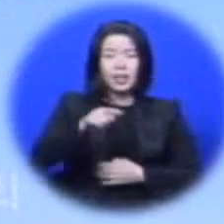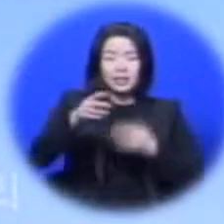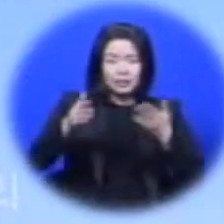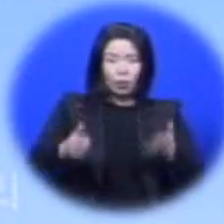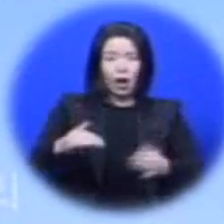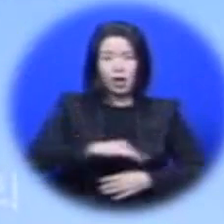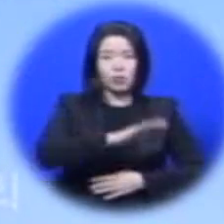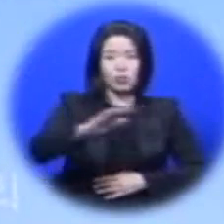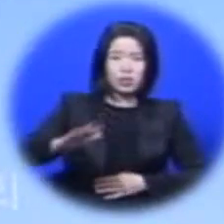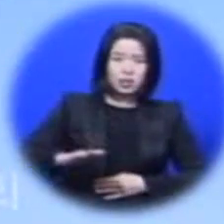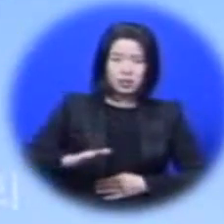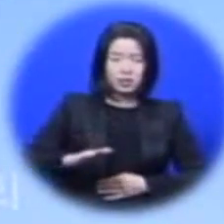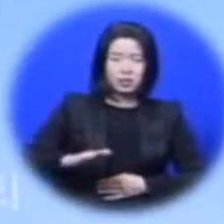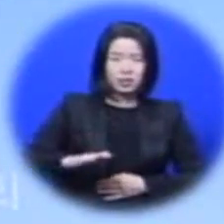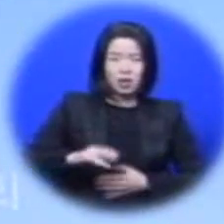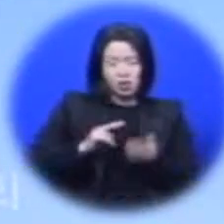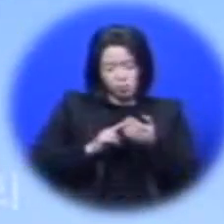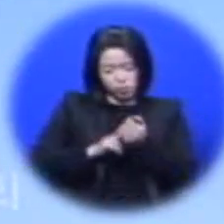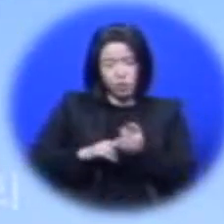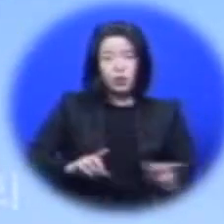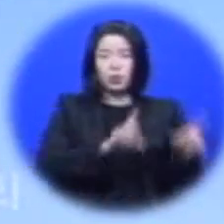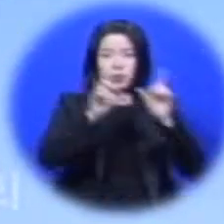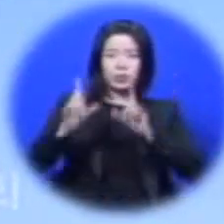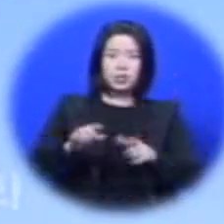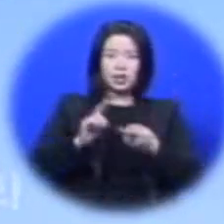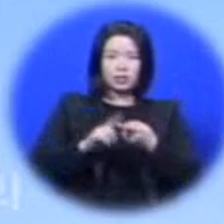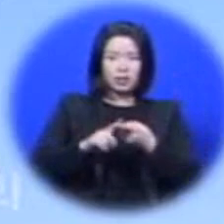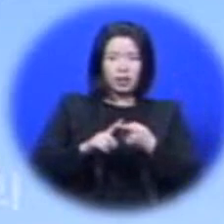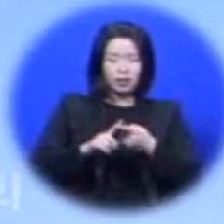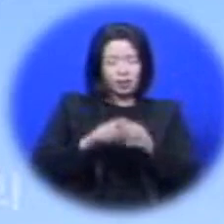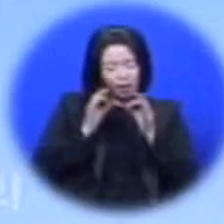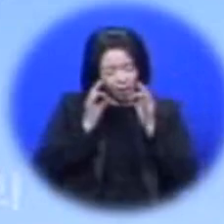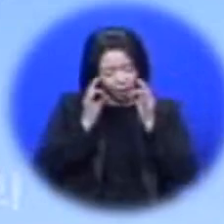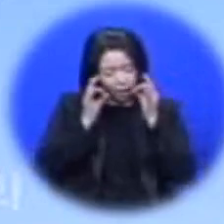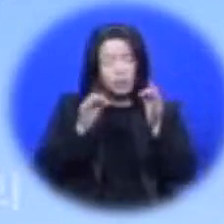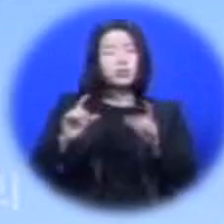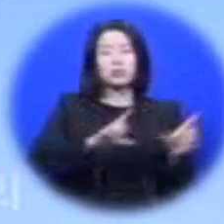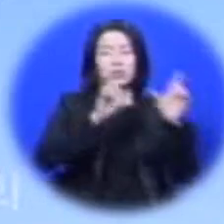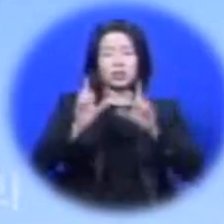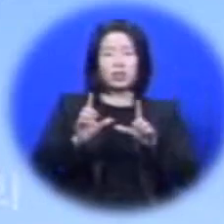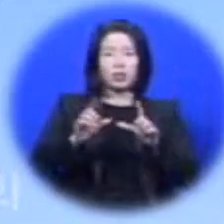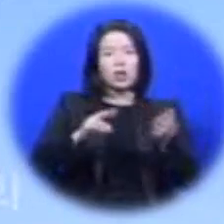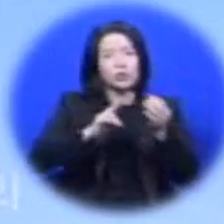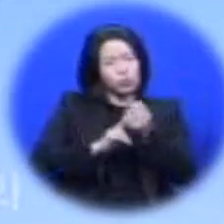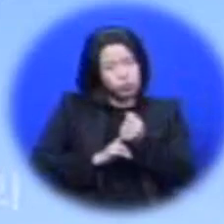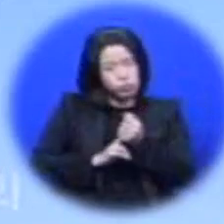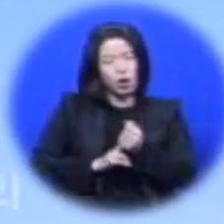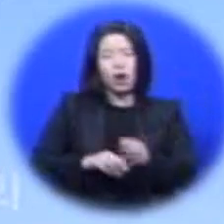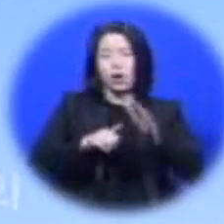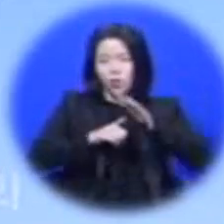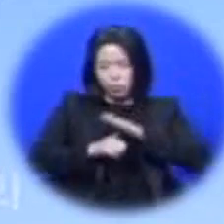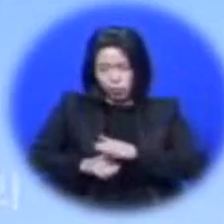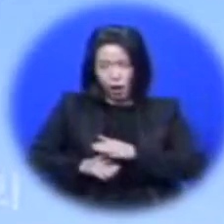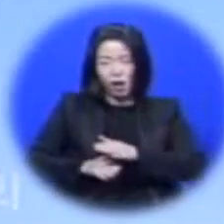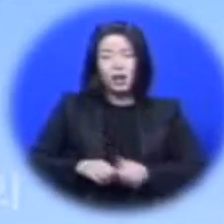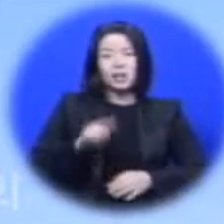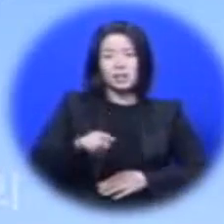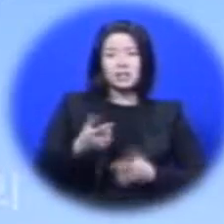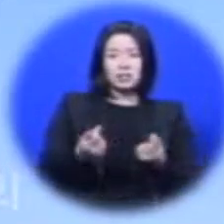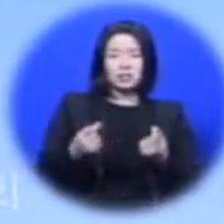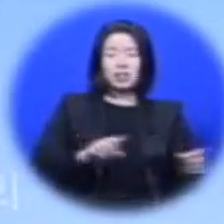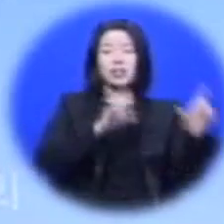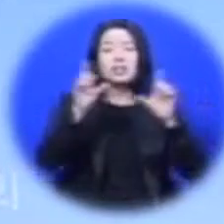그동안 우리는 숨기고 사는데 연연하고 살았어요. 숨기고 감추고 누르고 그렇게